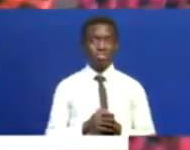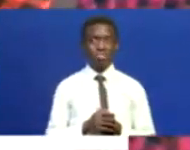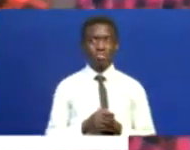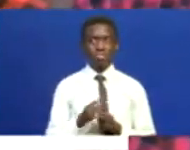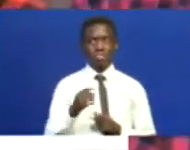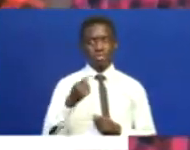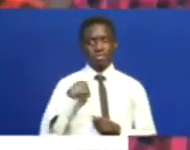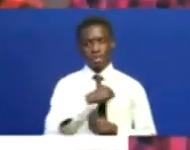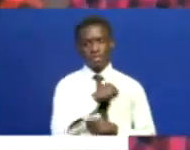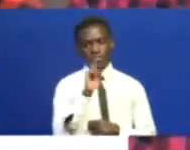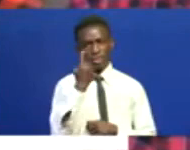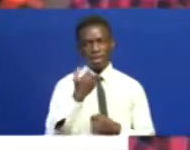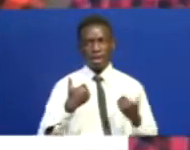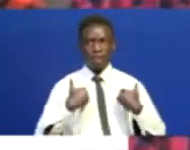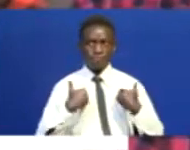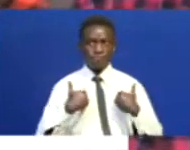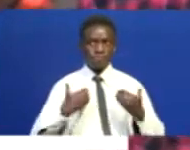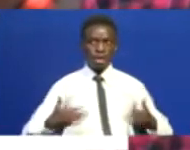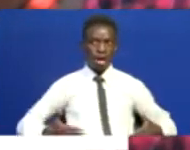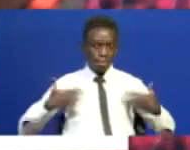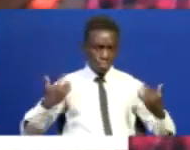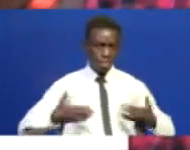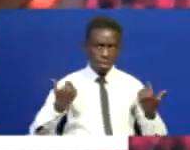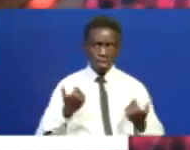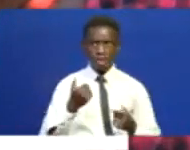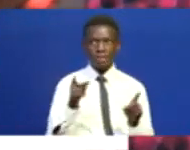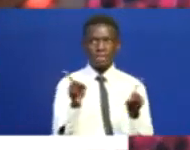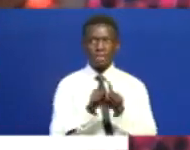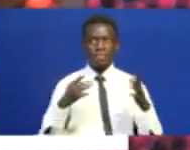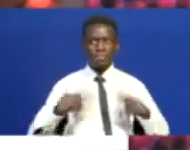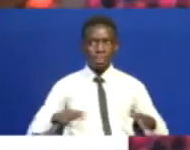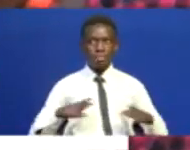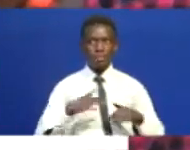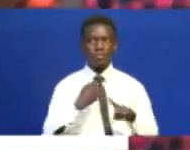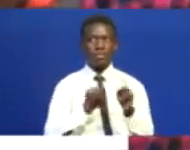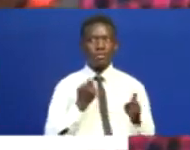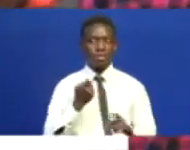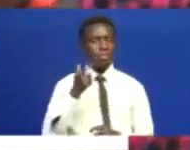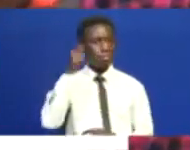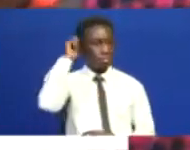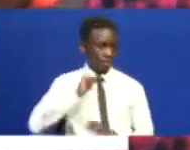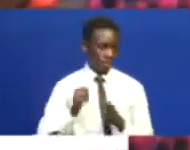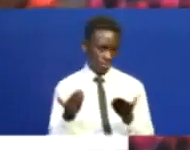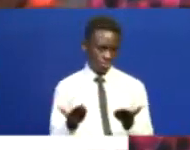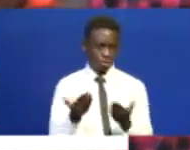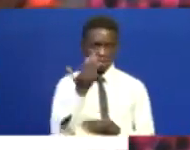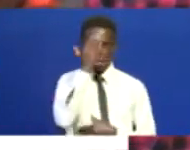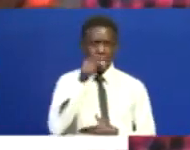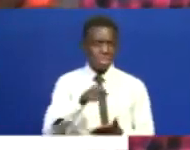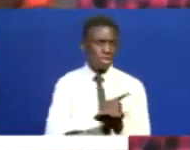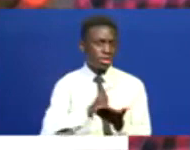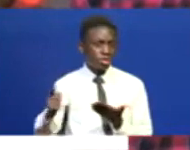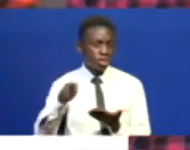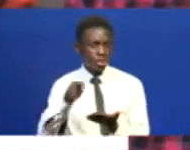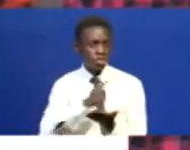Tuko na furaha sana kama watu ya jamii ya Maa, kwa sababu wiki ni wiki